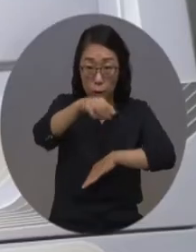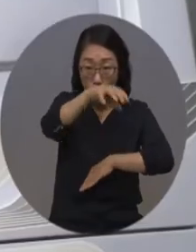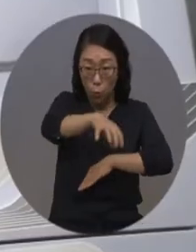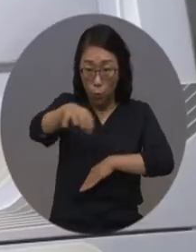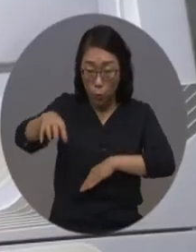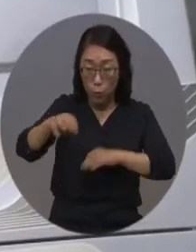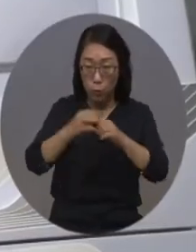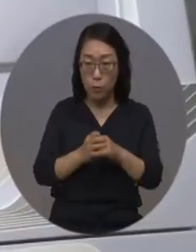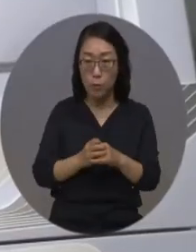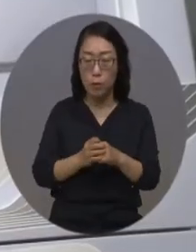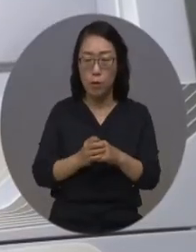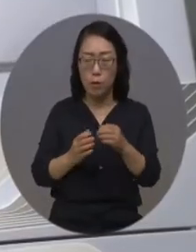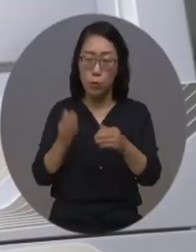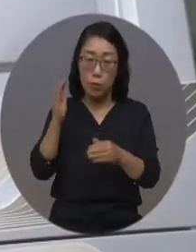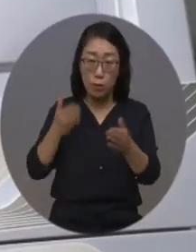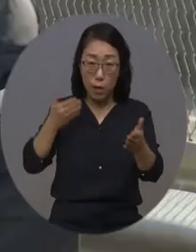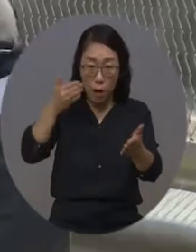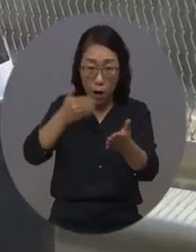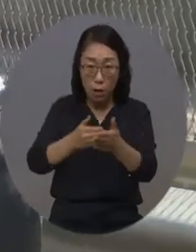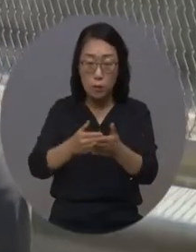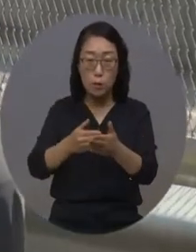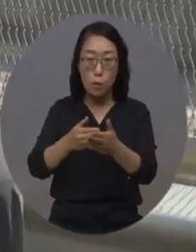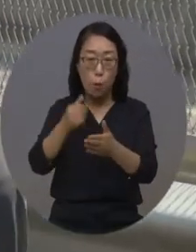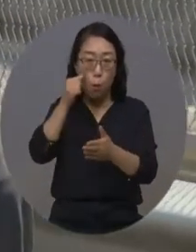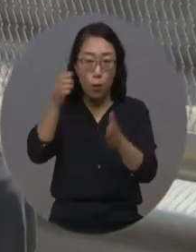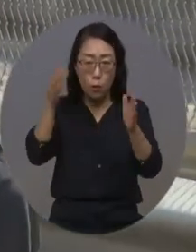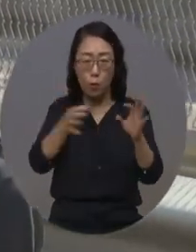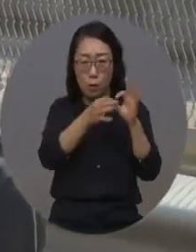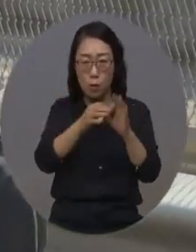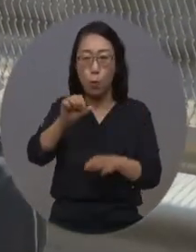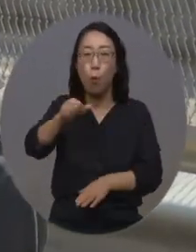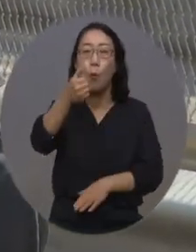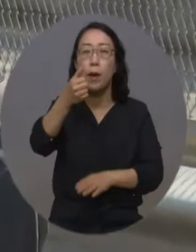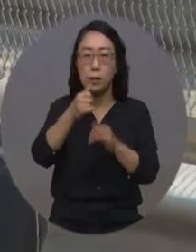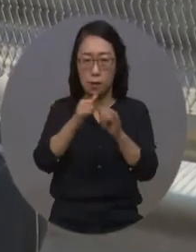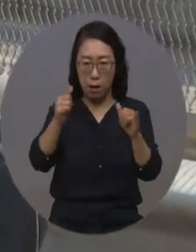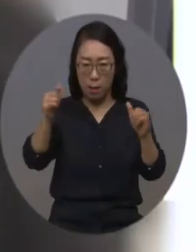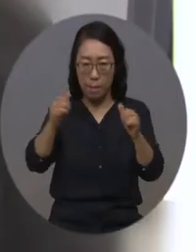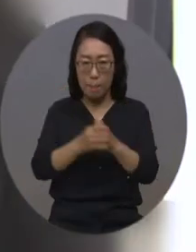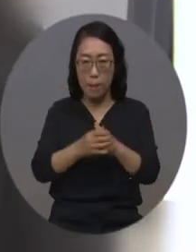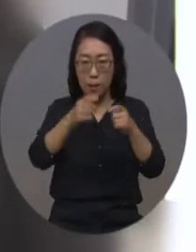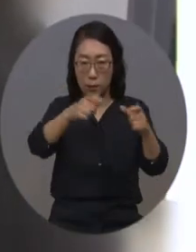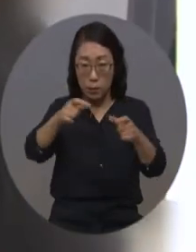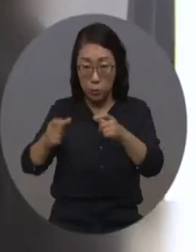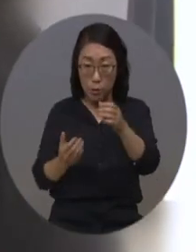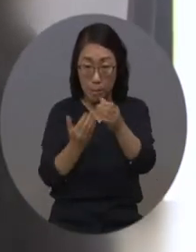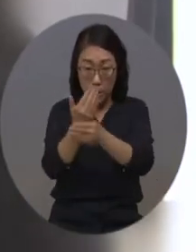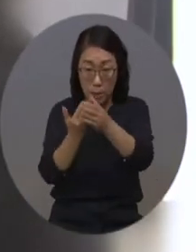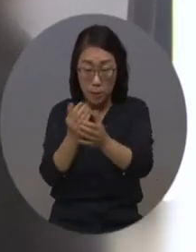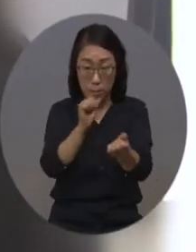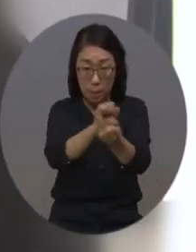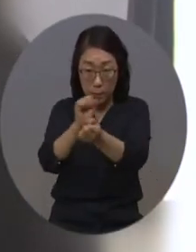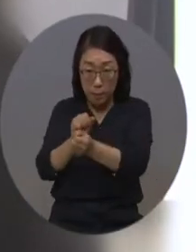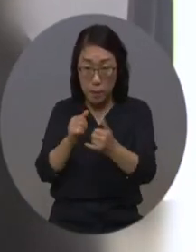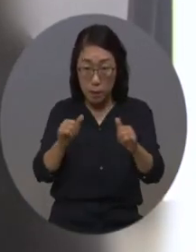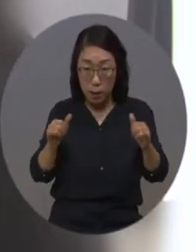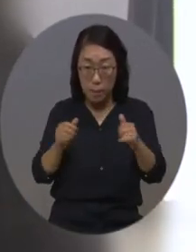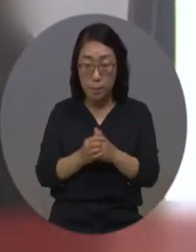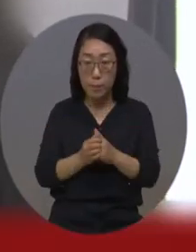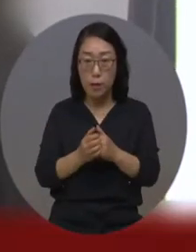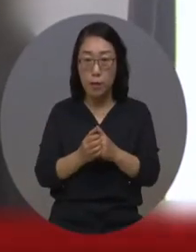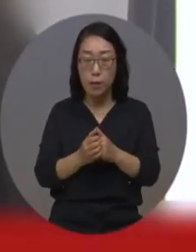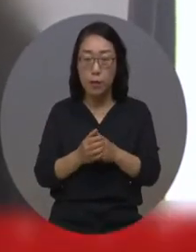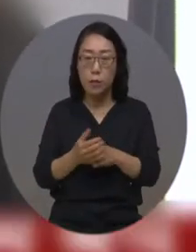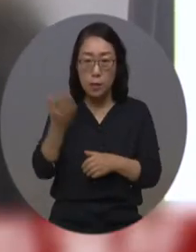21일부터 26일까지 5일 연속 500명대를 이어갔고 전체 지역 발생 확진자 가운데 비수도권 비중은